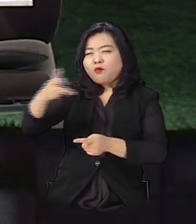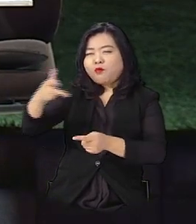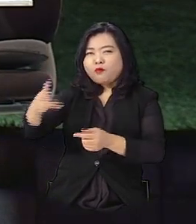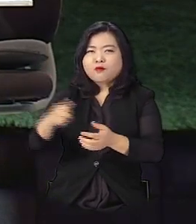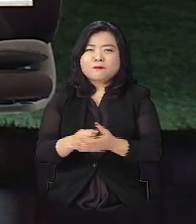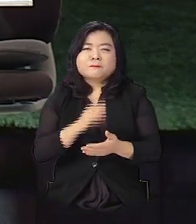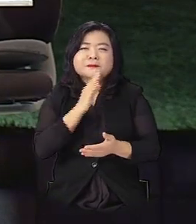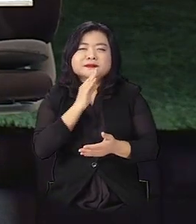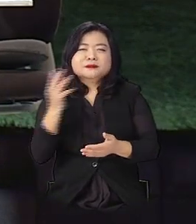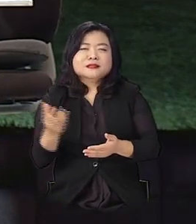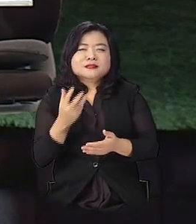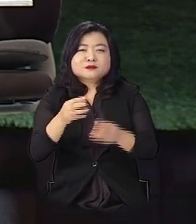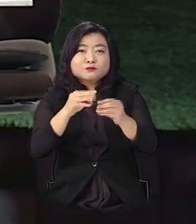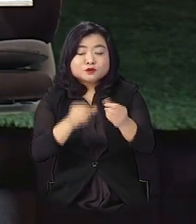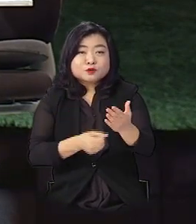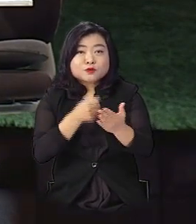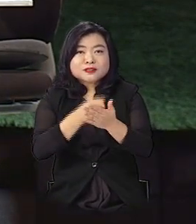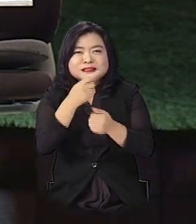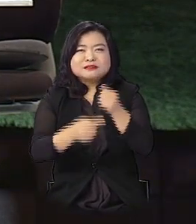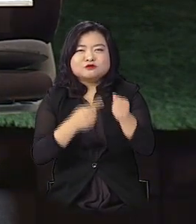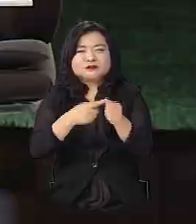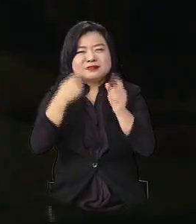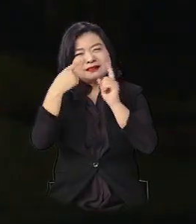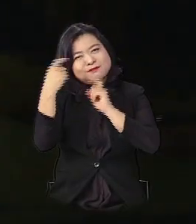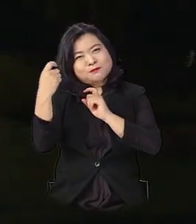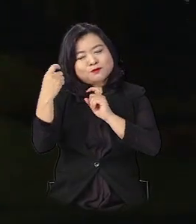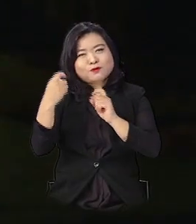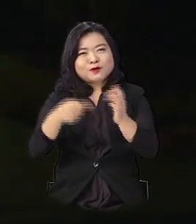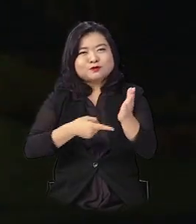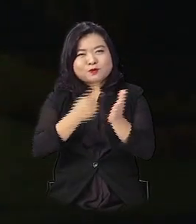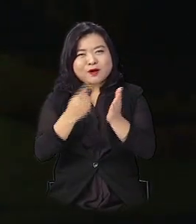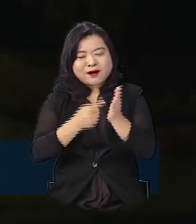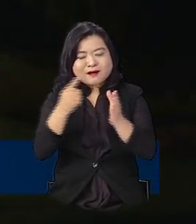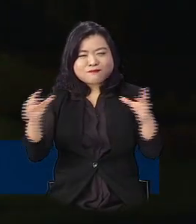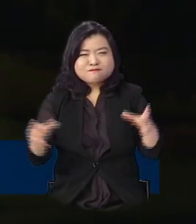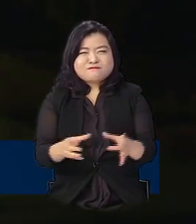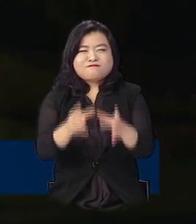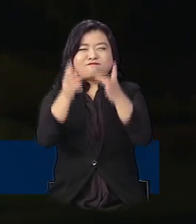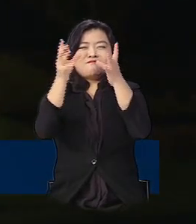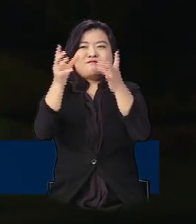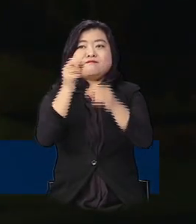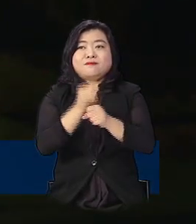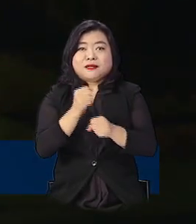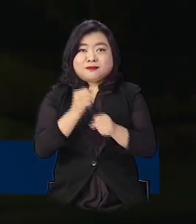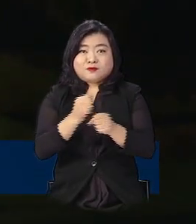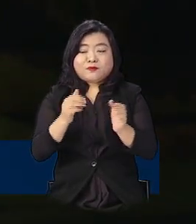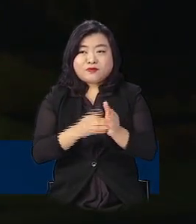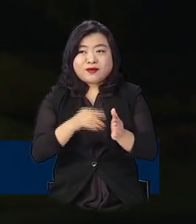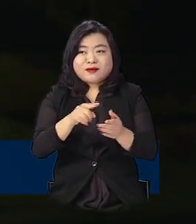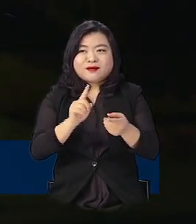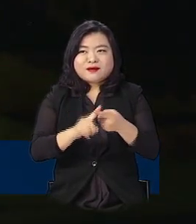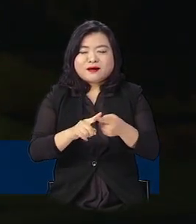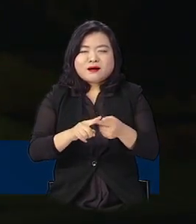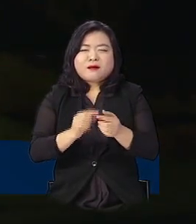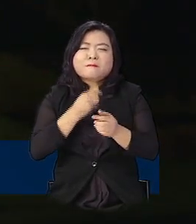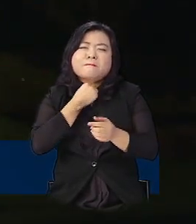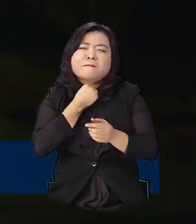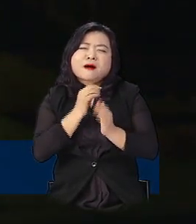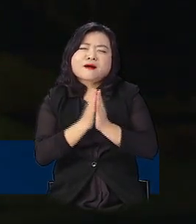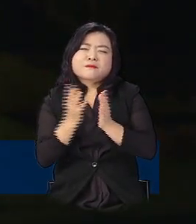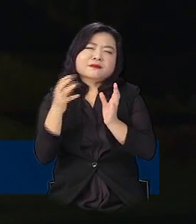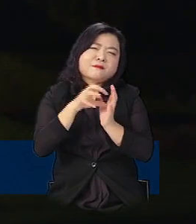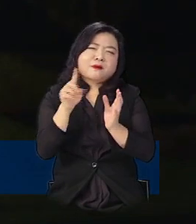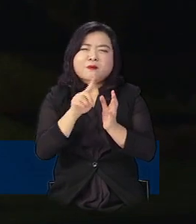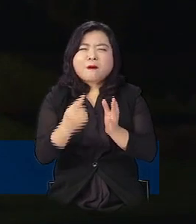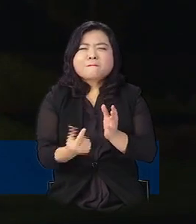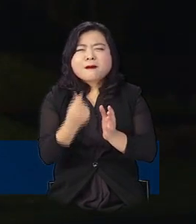신공항 이전 부지 확정 1주년 기념으로 우리 조각을 설치했는데요. 적어서 염원을 담았습니다. 신공항을 제대로